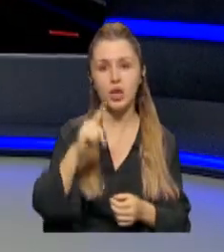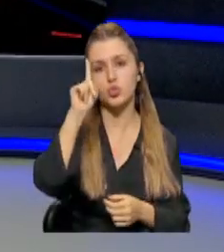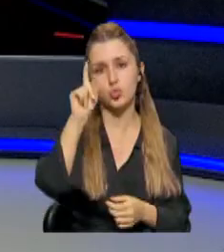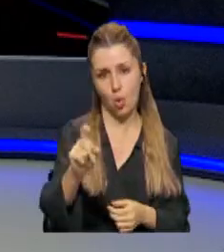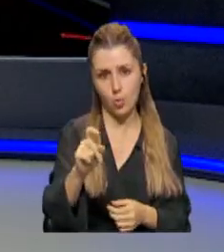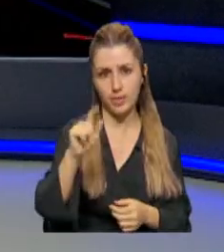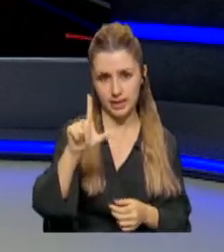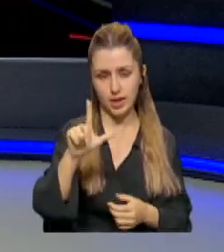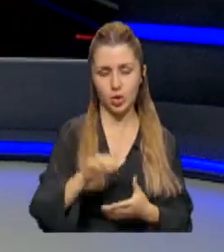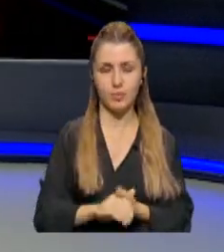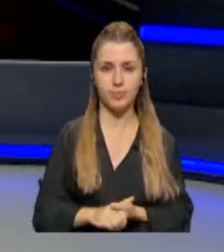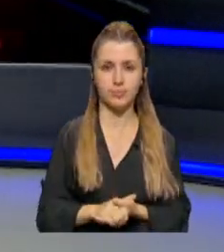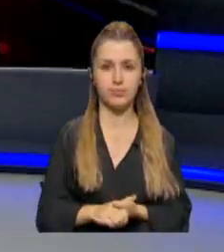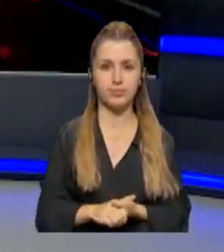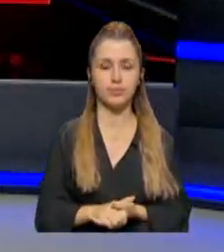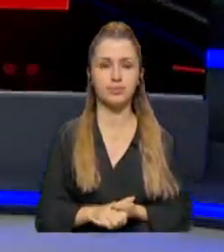sormamız gerekiyor.